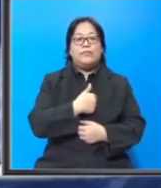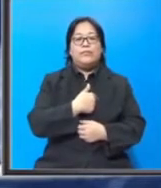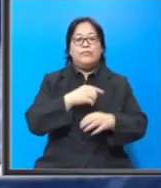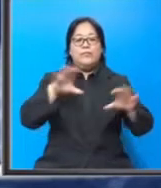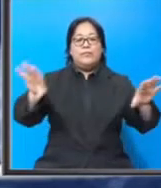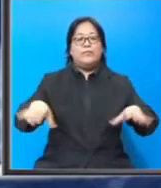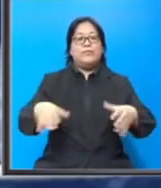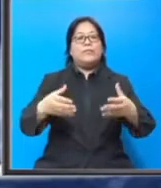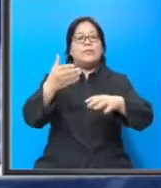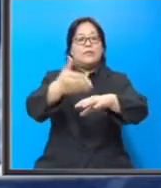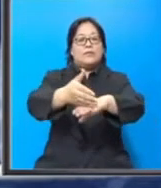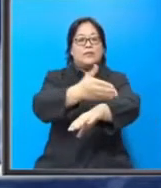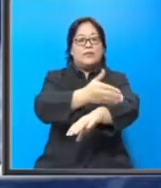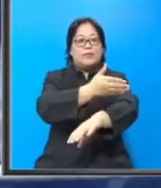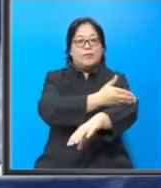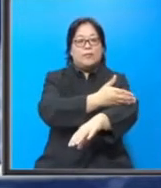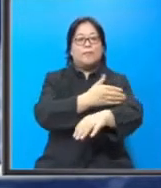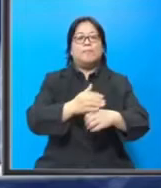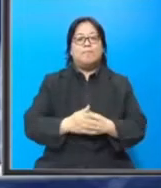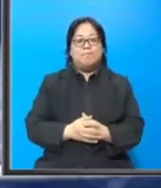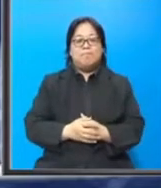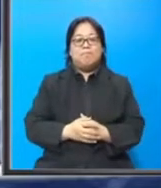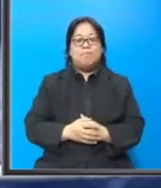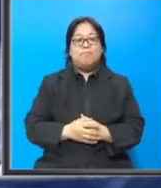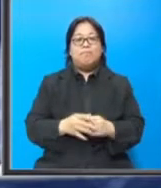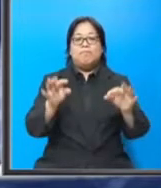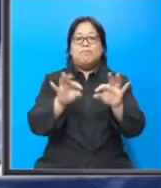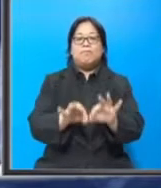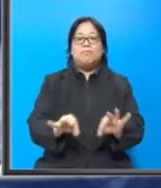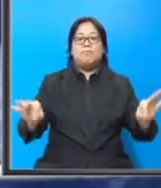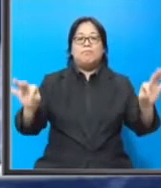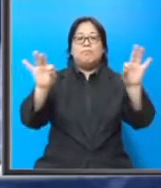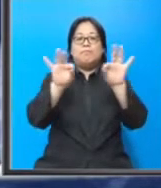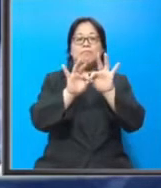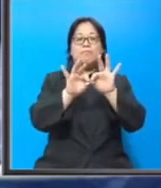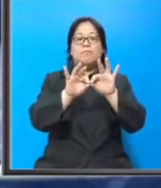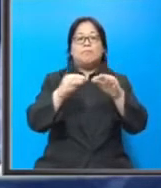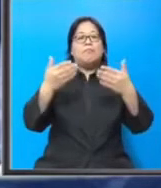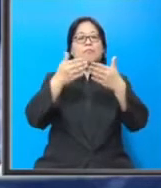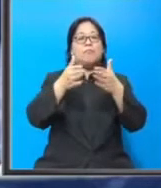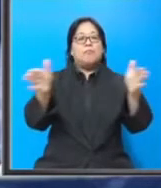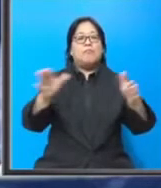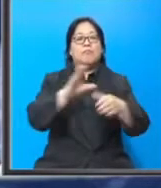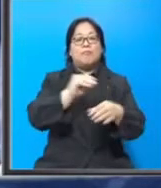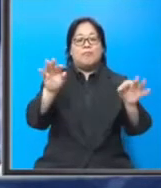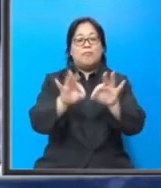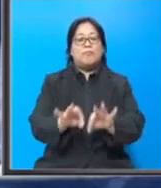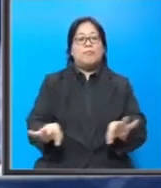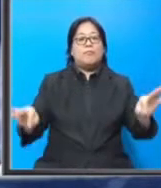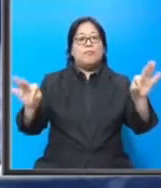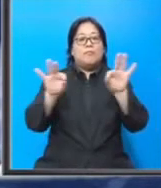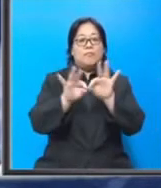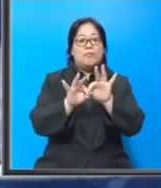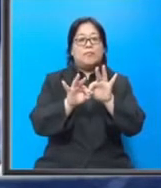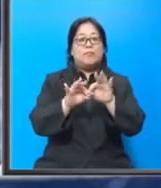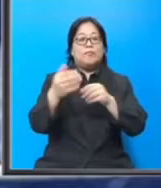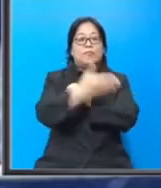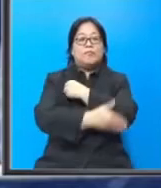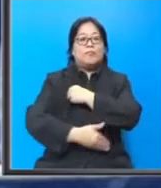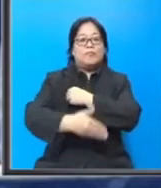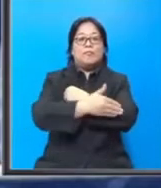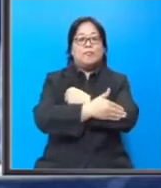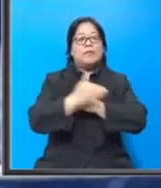membuat penambahbaikan supaya kepentingan awam dan juga kepentingan